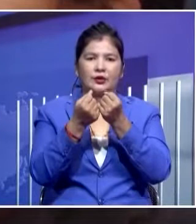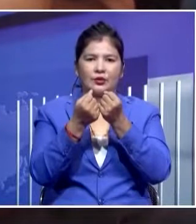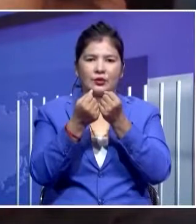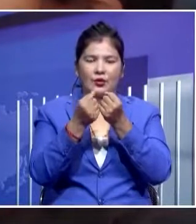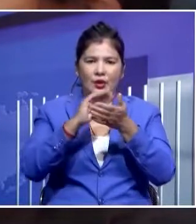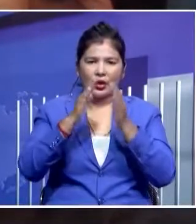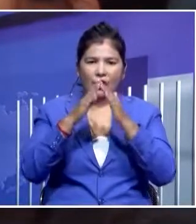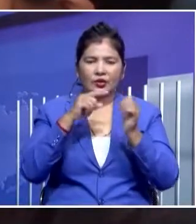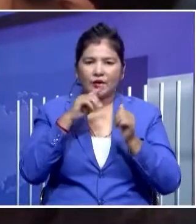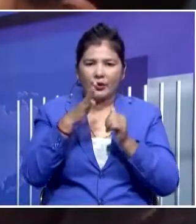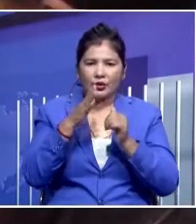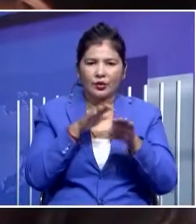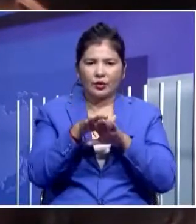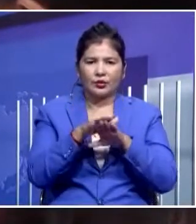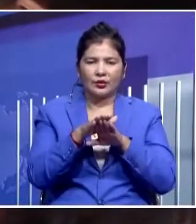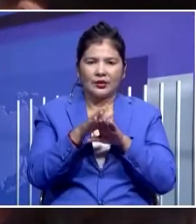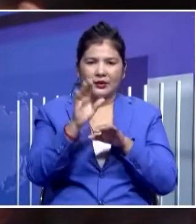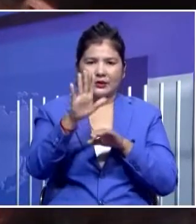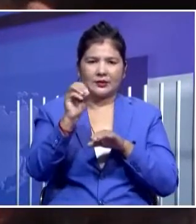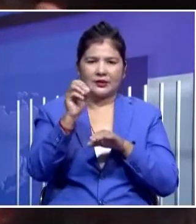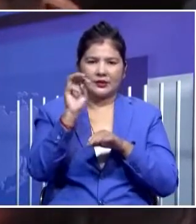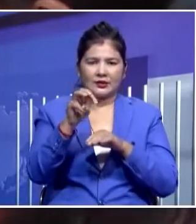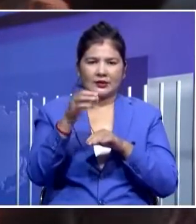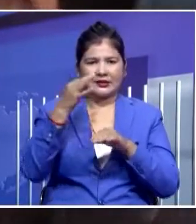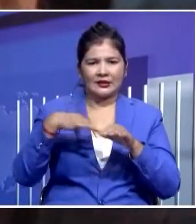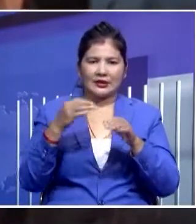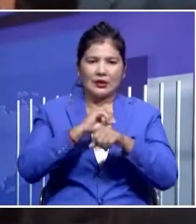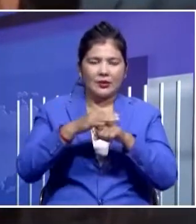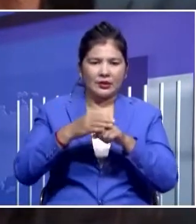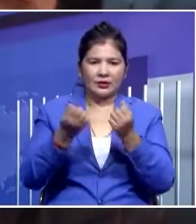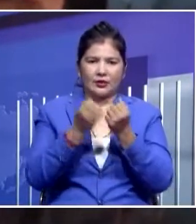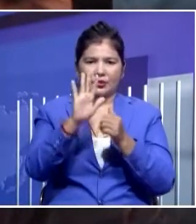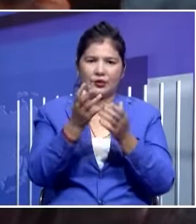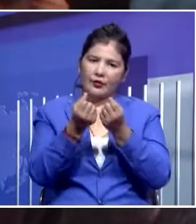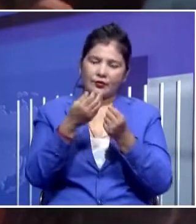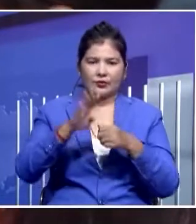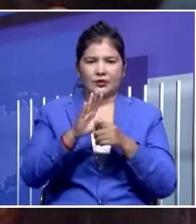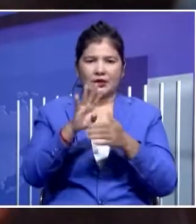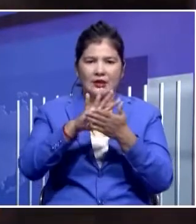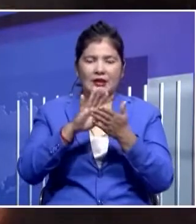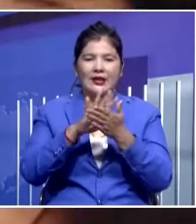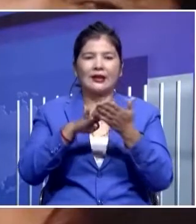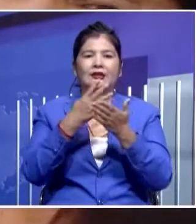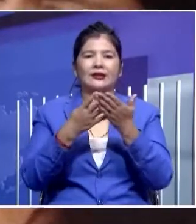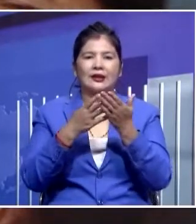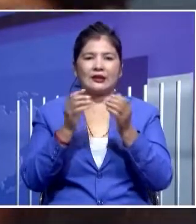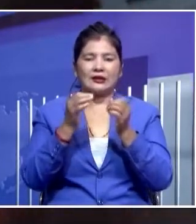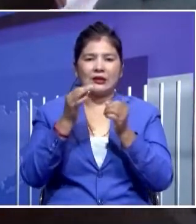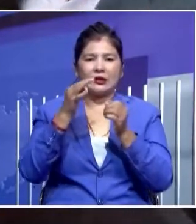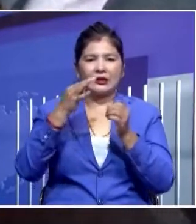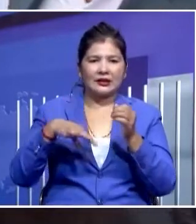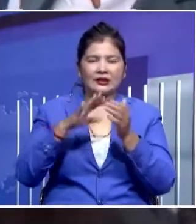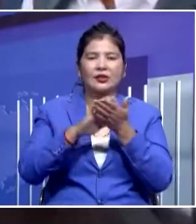हुनुपर्ने, घरै नहुनेहरूलाई 50,000 प्रदेशले निर्णय गरेका छ पाउनुहुन्छ। हजुरले डाटा स्पष्ट भत्केकाको स्पष्ट